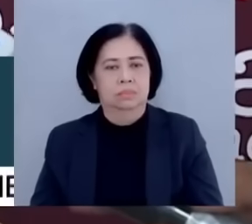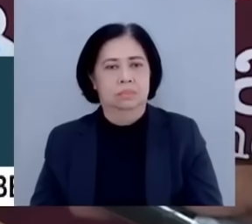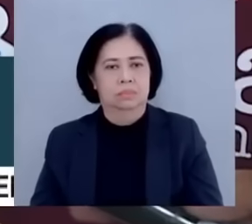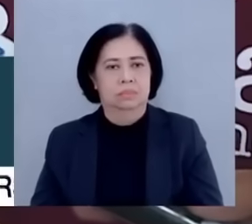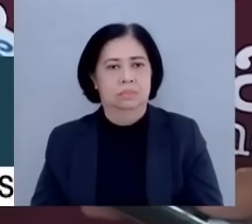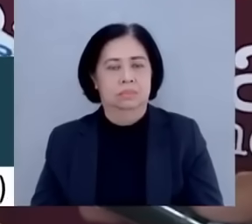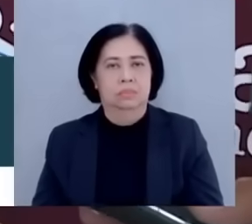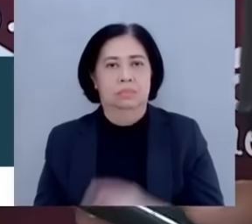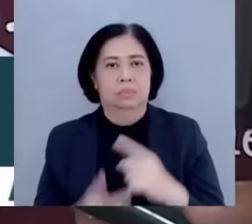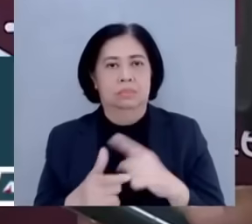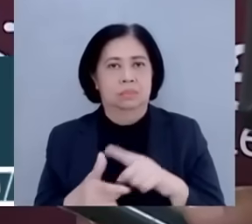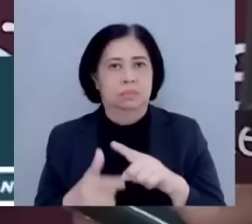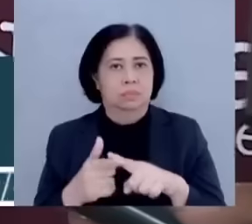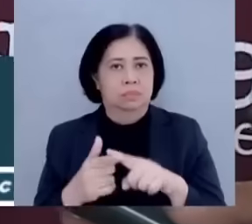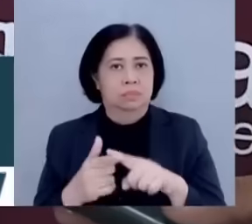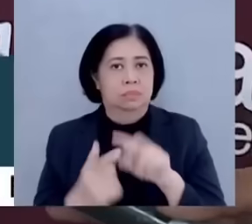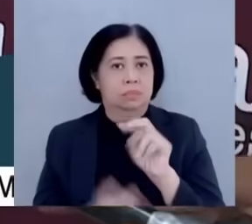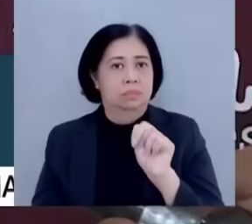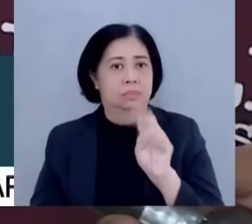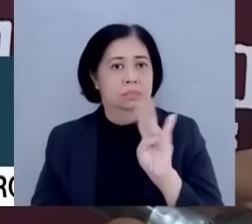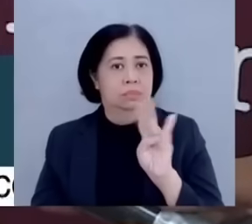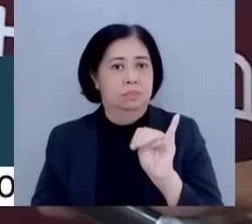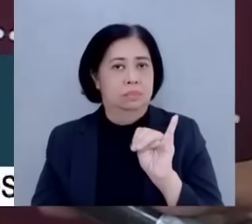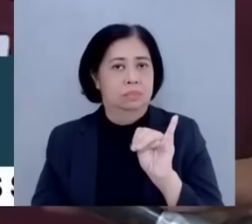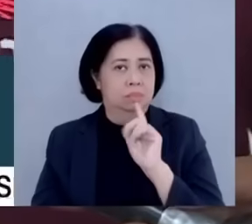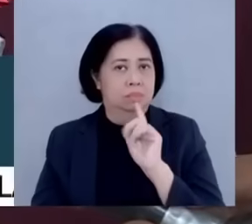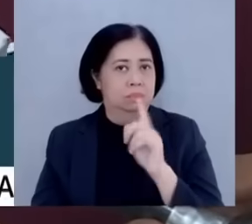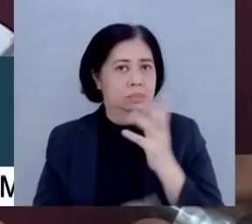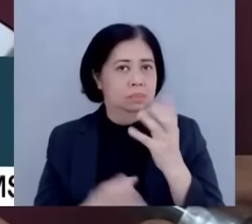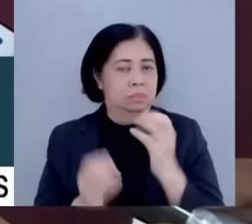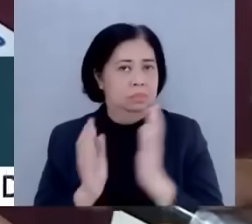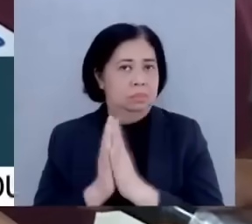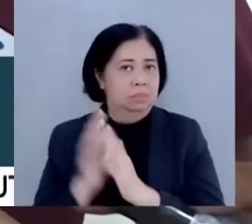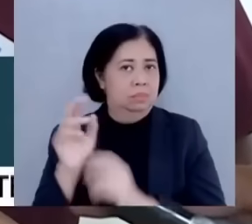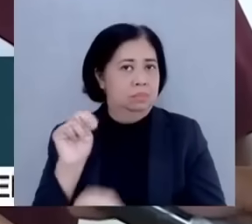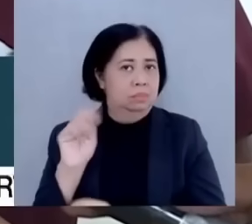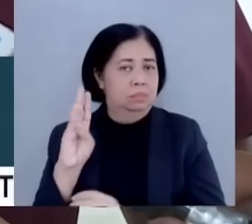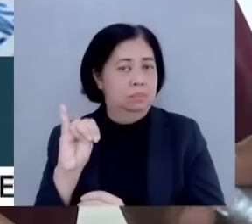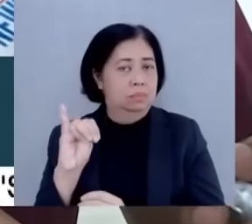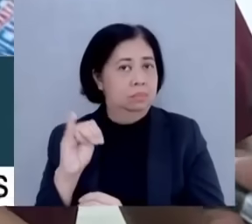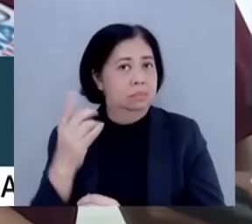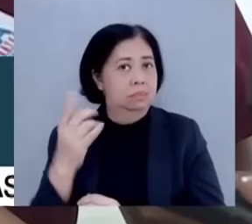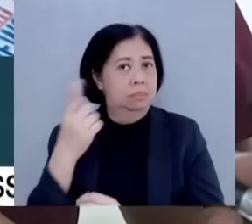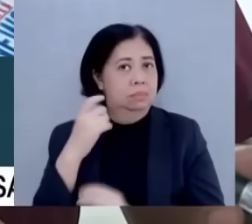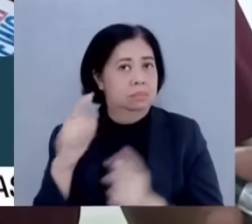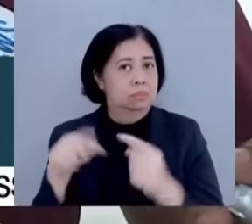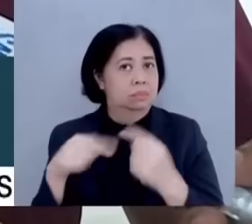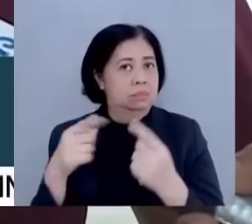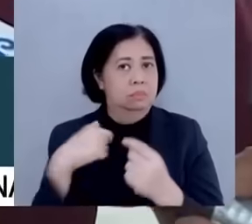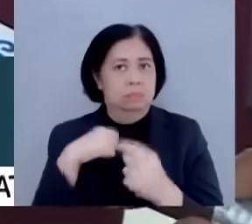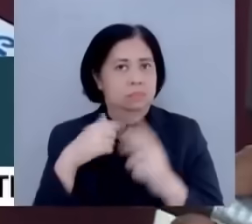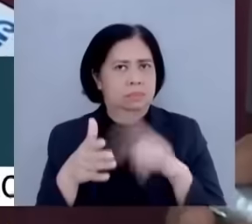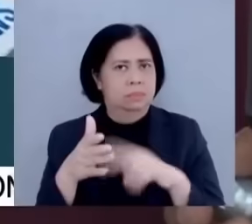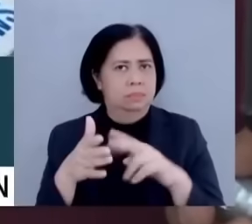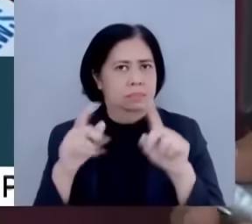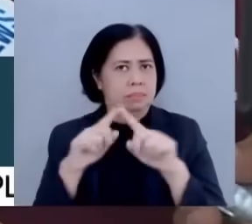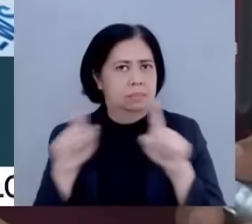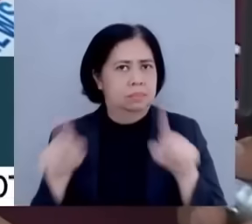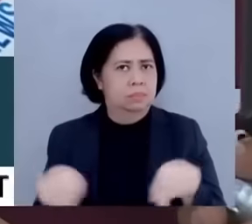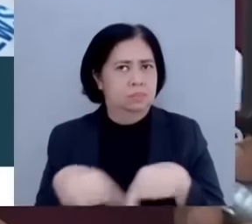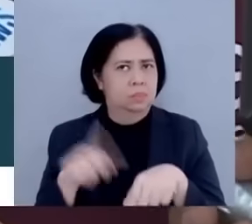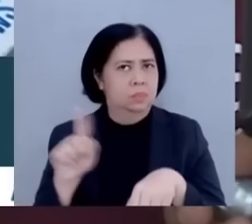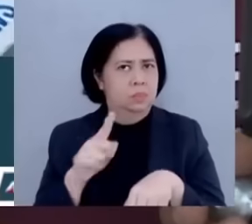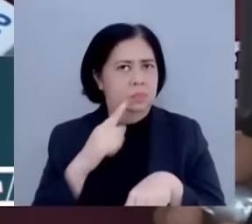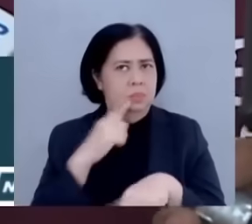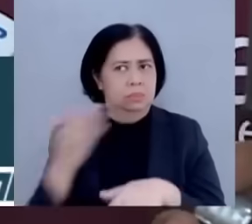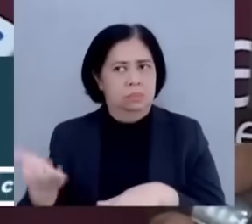Tapos, yung NBI, I'm sure you want to ask about the NBI. Since hindi ko pa nababasa kung ano yung isi-serve